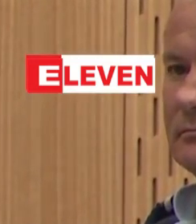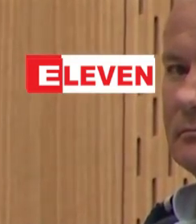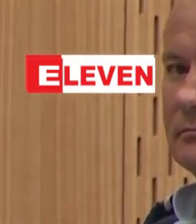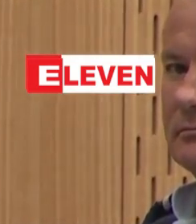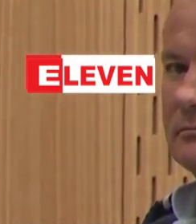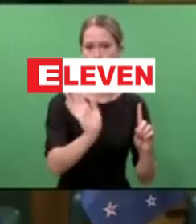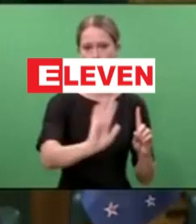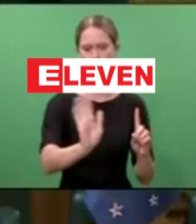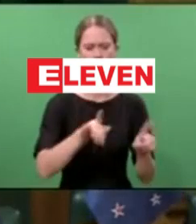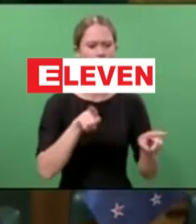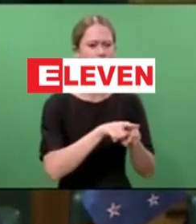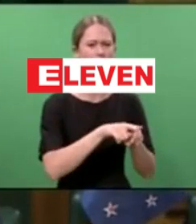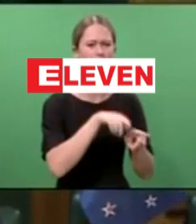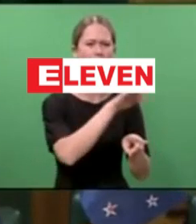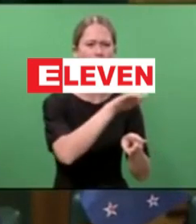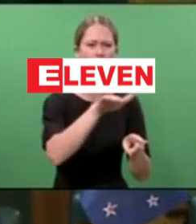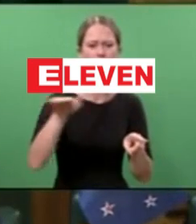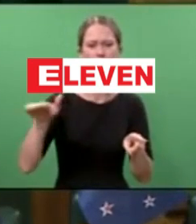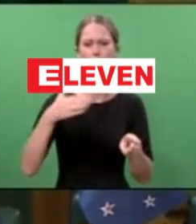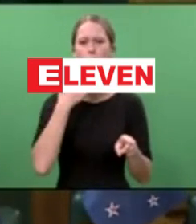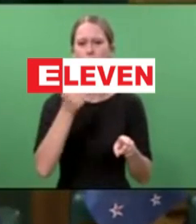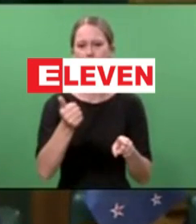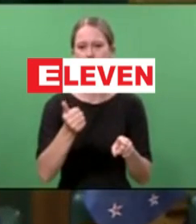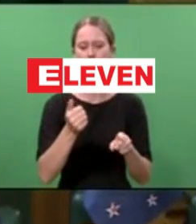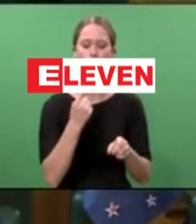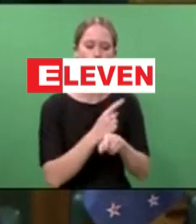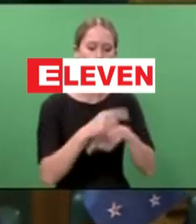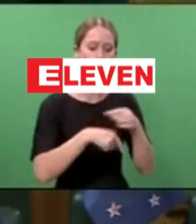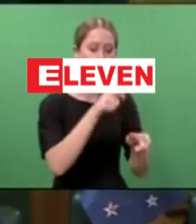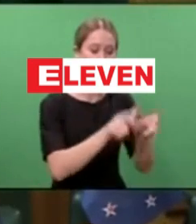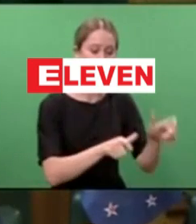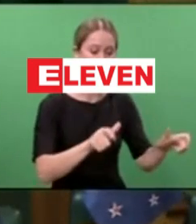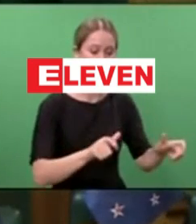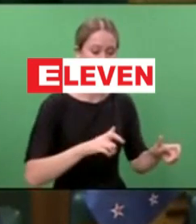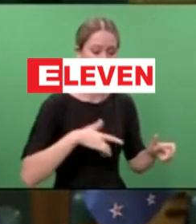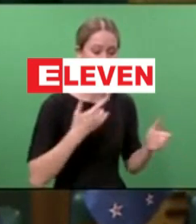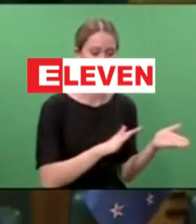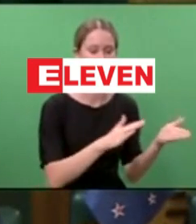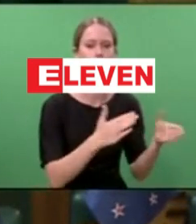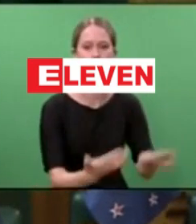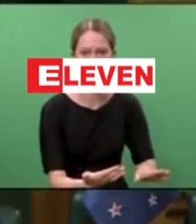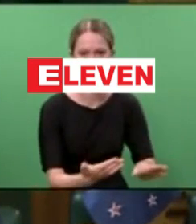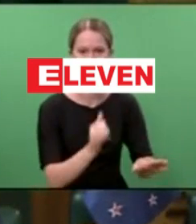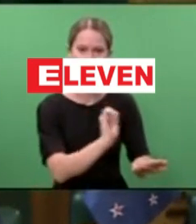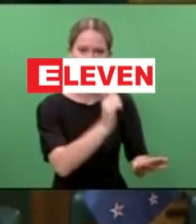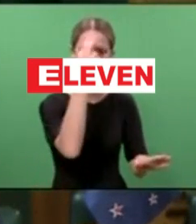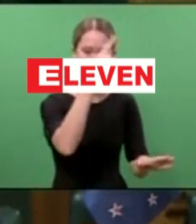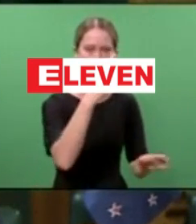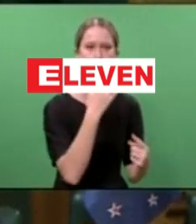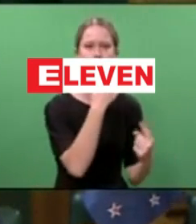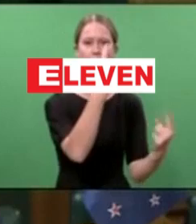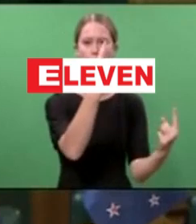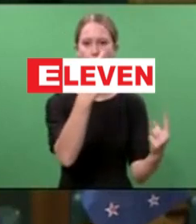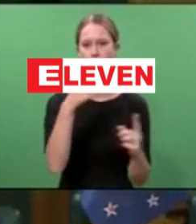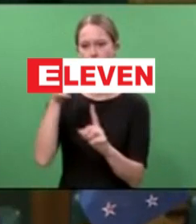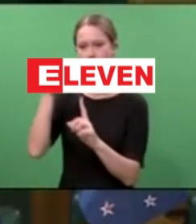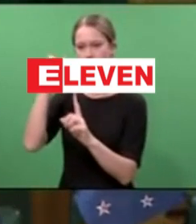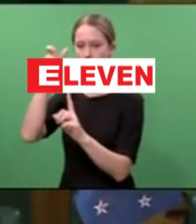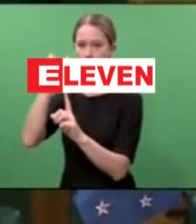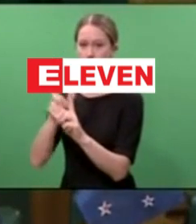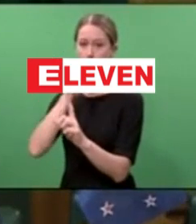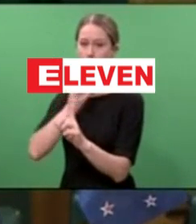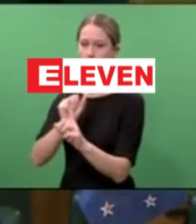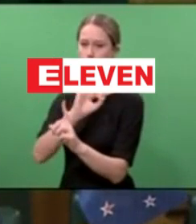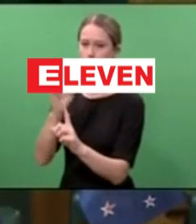င်ထားပါတယ်မေကွန်ကိုဝန်ကြီးချုပ်က RNOSET စကားနဲ့စာဖွင့်ခဲ့လို့သိရပြီးတနက်သမားရဲ့နာမည်ကိုထုတ်ပြောတာထက်အသက်